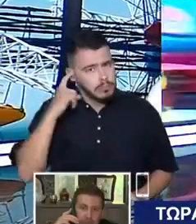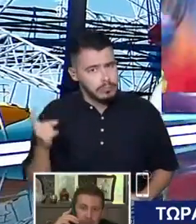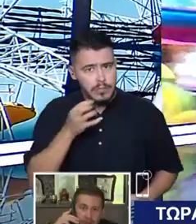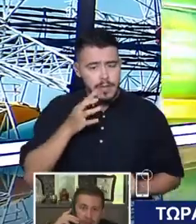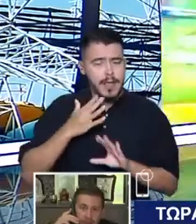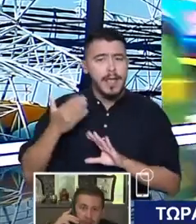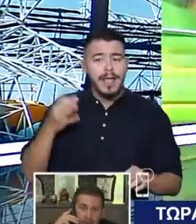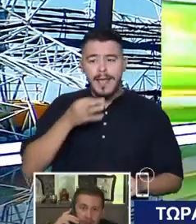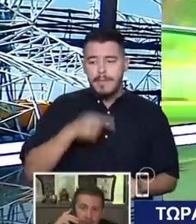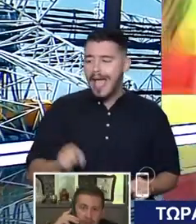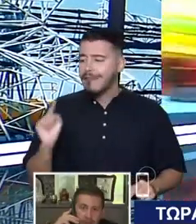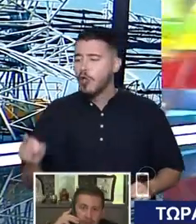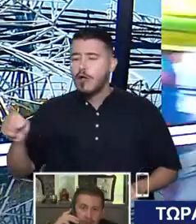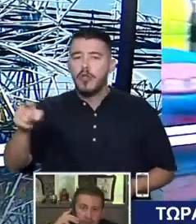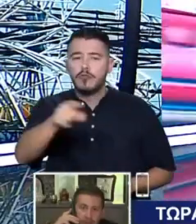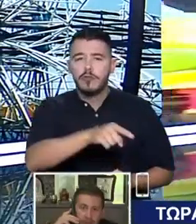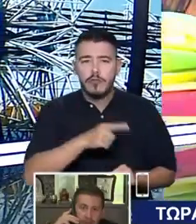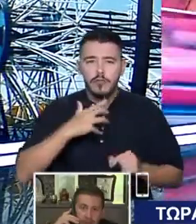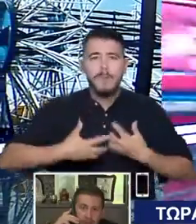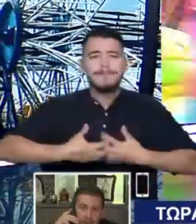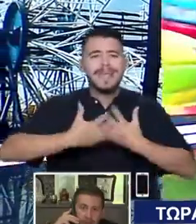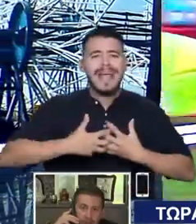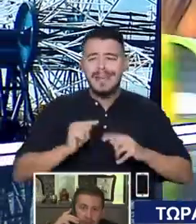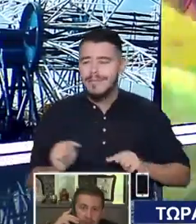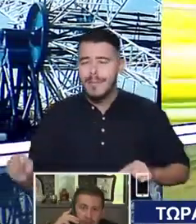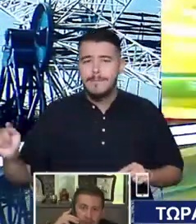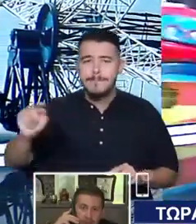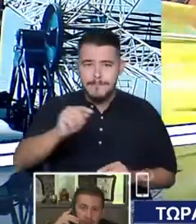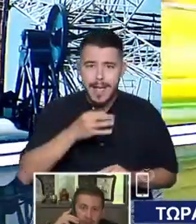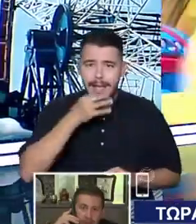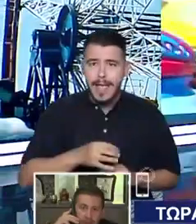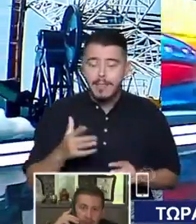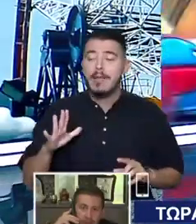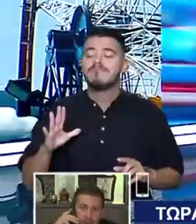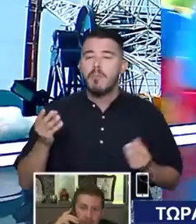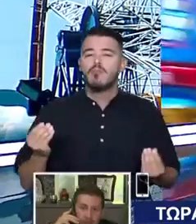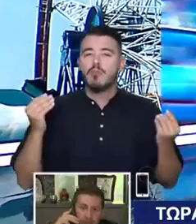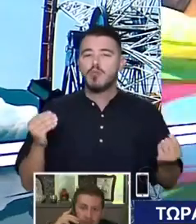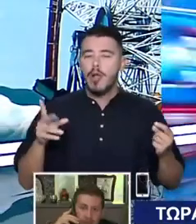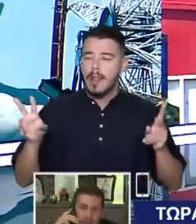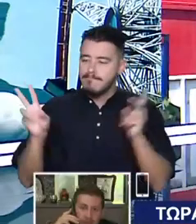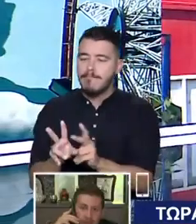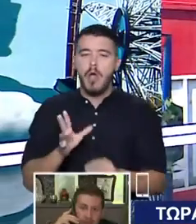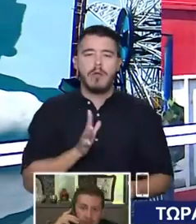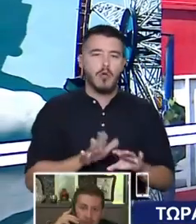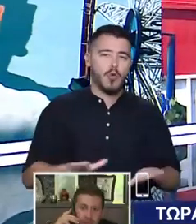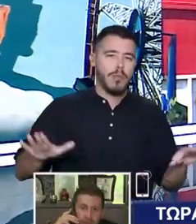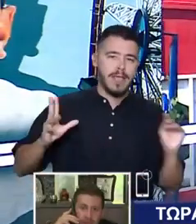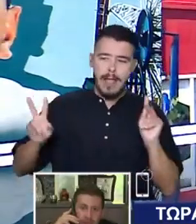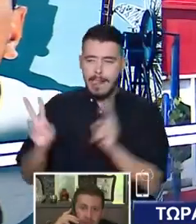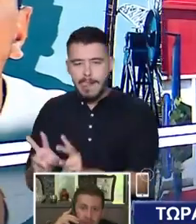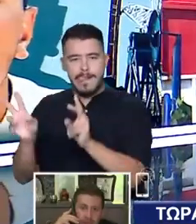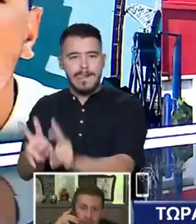μισά με εντολή του ιδιοκτήτη, δεν ανέβαιναν τα παιδιά. Ναι. Άρα γνωρίζουμε ότι ρισκάρουμε τα